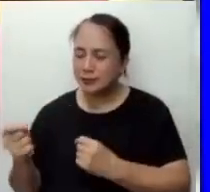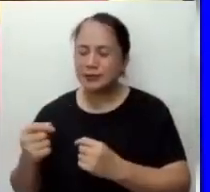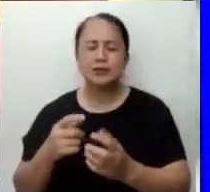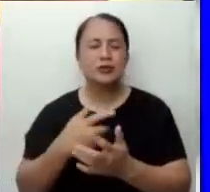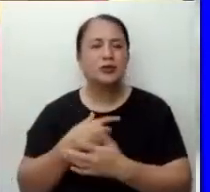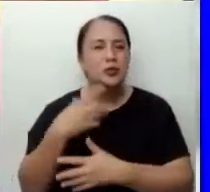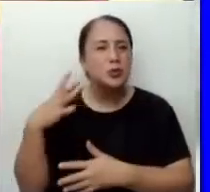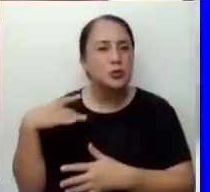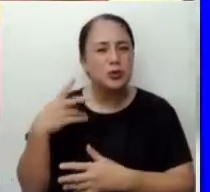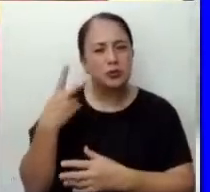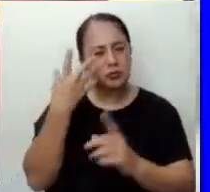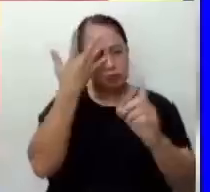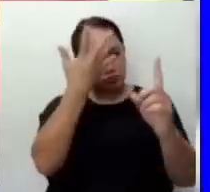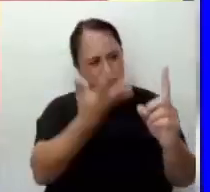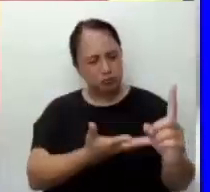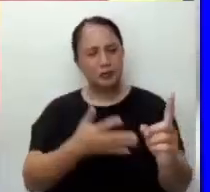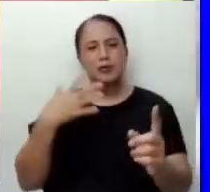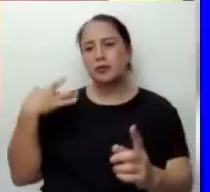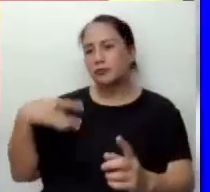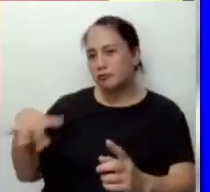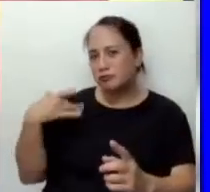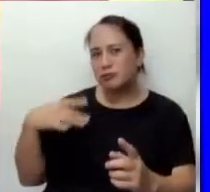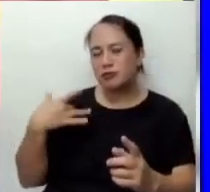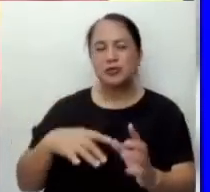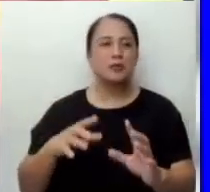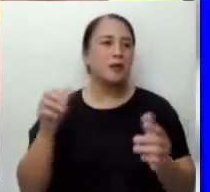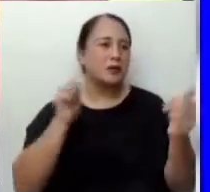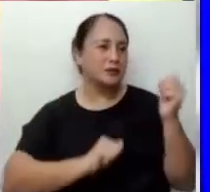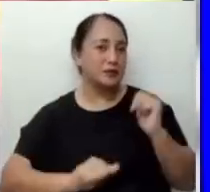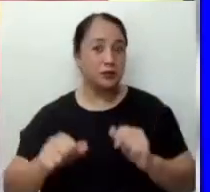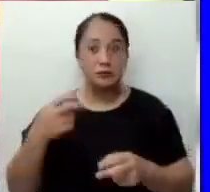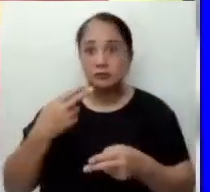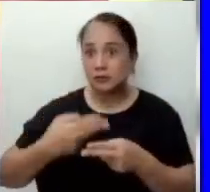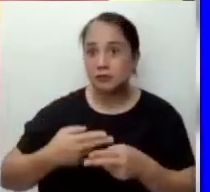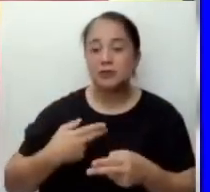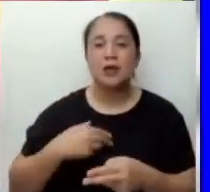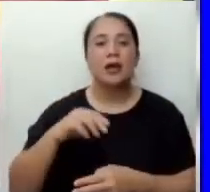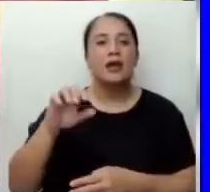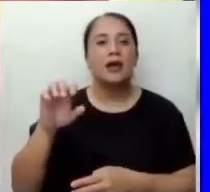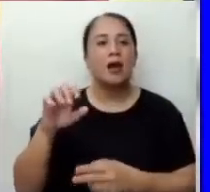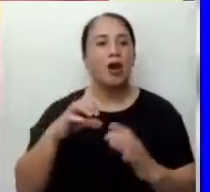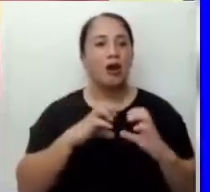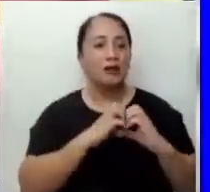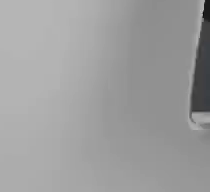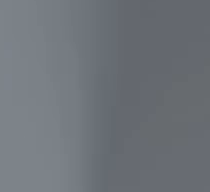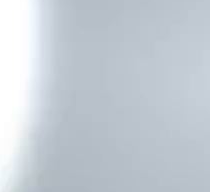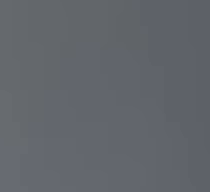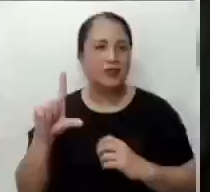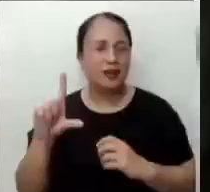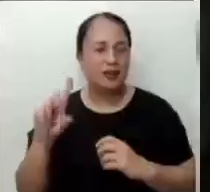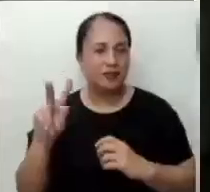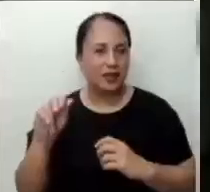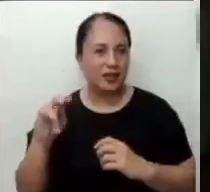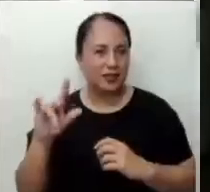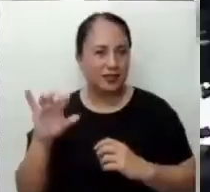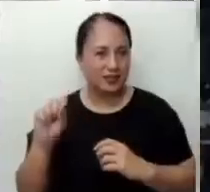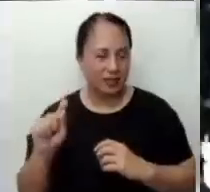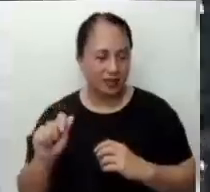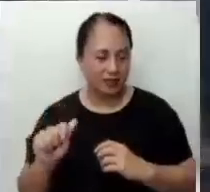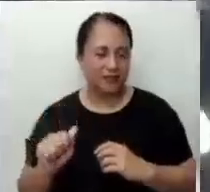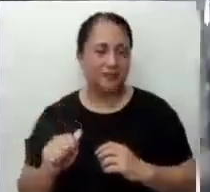ng ilang fashion icons and celebs gaya ni Heart Evangelista. Makichika kay Nelson Canas.